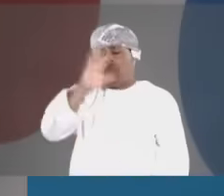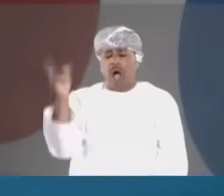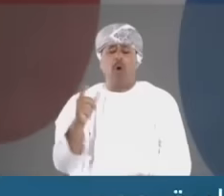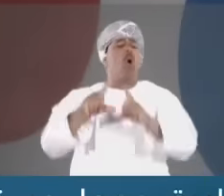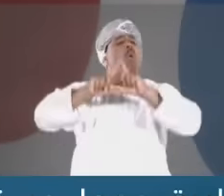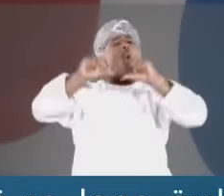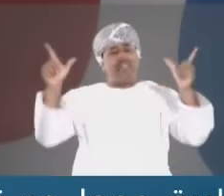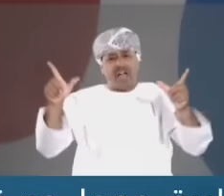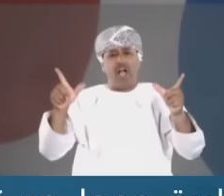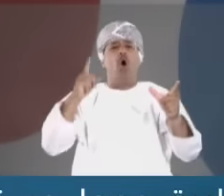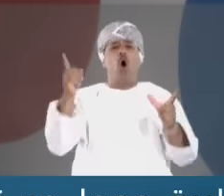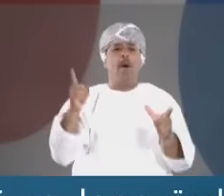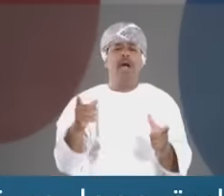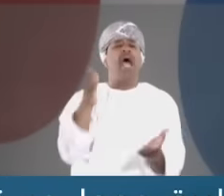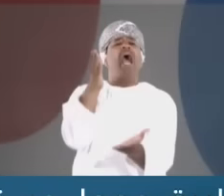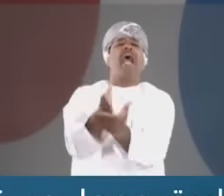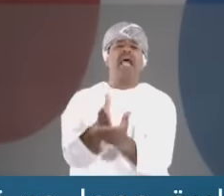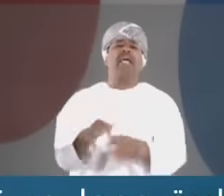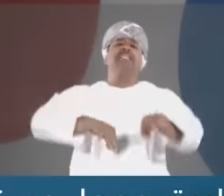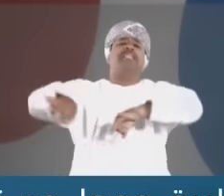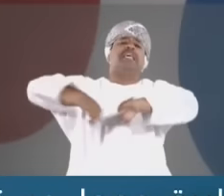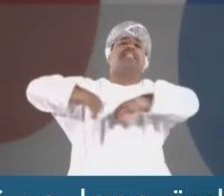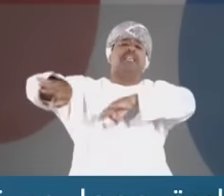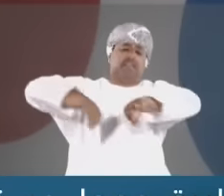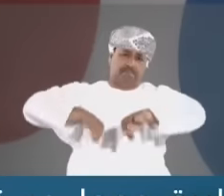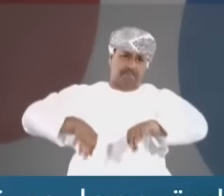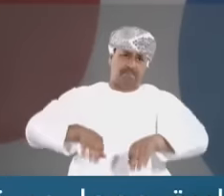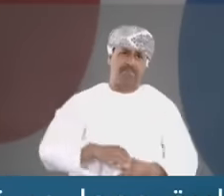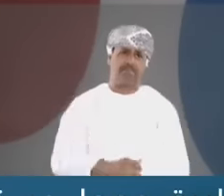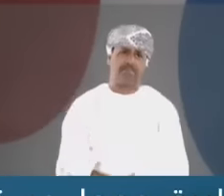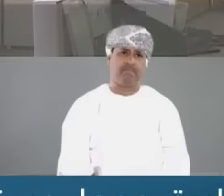واضحة لإيجار حقائق سياسية.